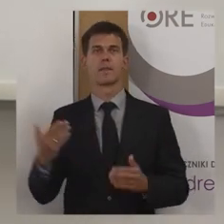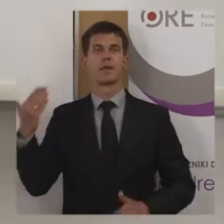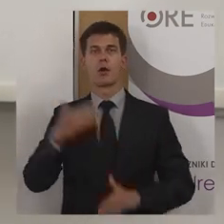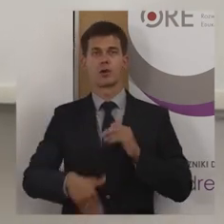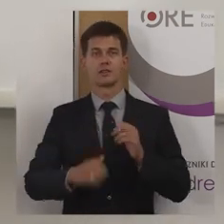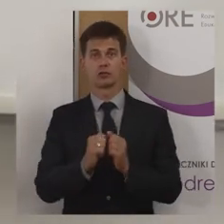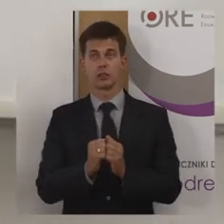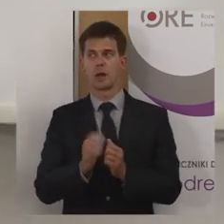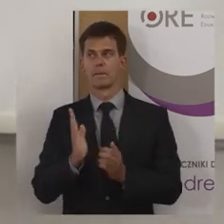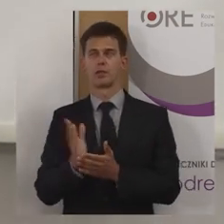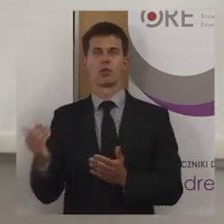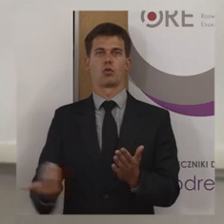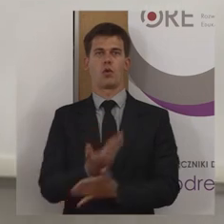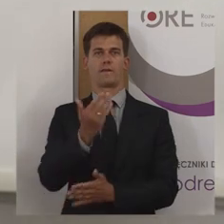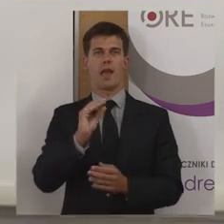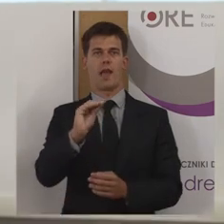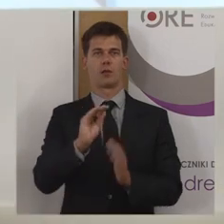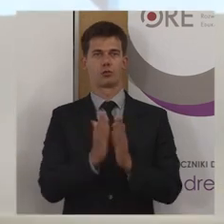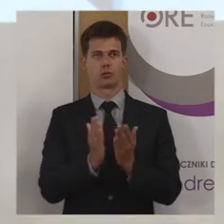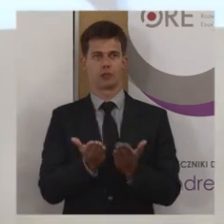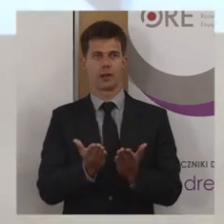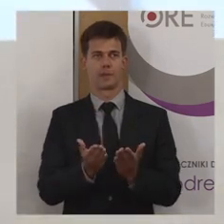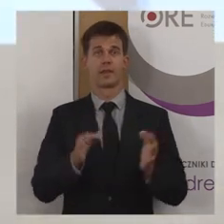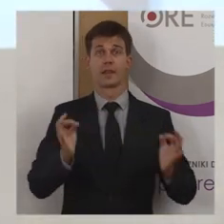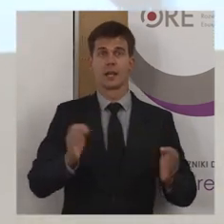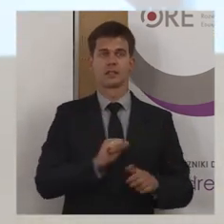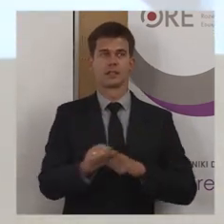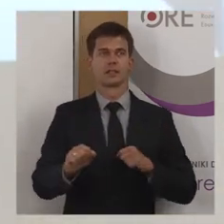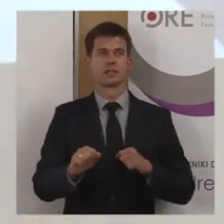zostaną zaprezentowane e-podręczniki, a ponieważ one cały czas są,